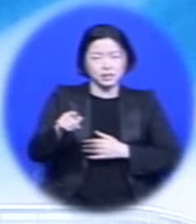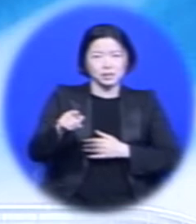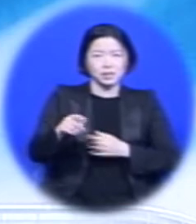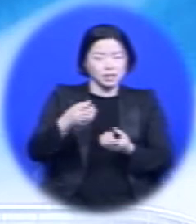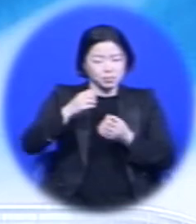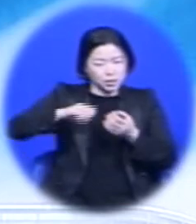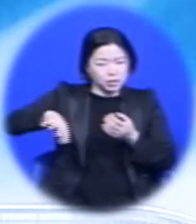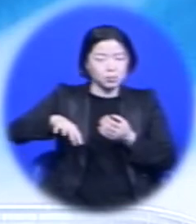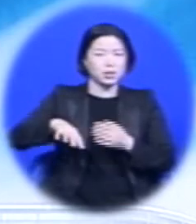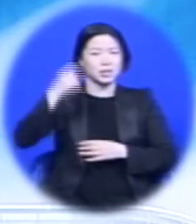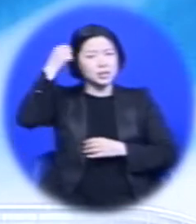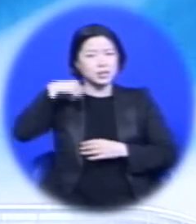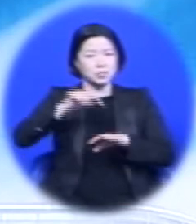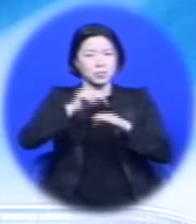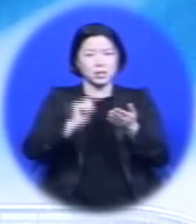있는 겁니다.